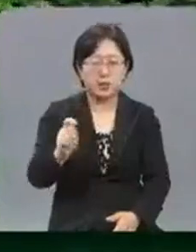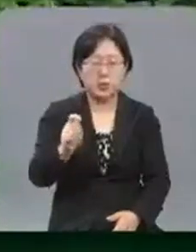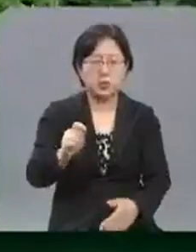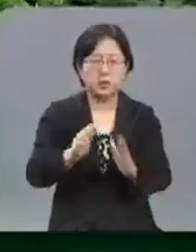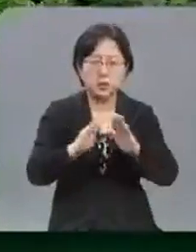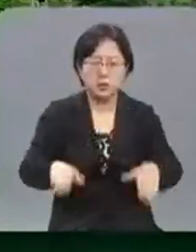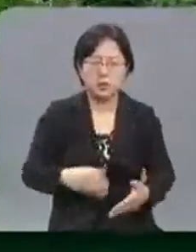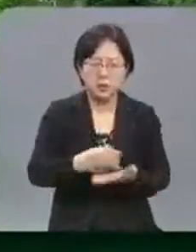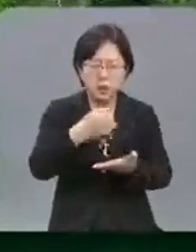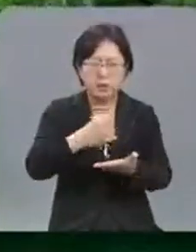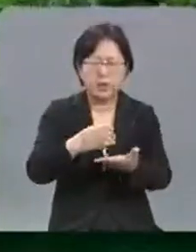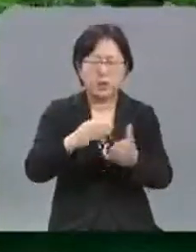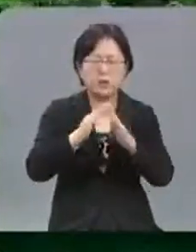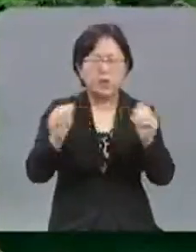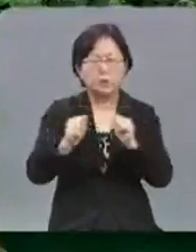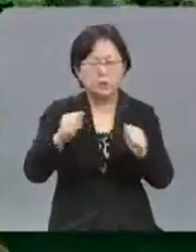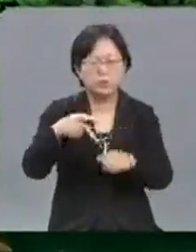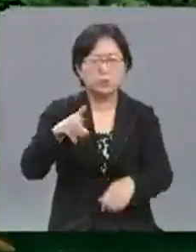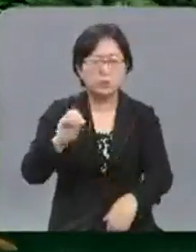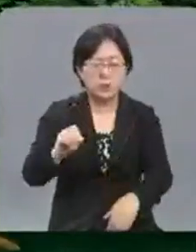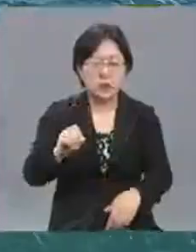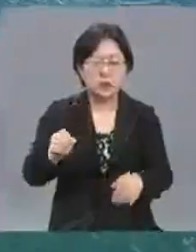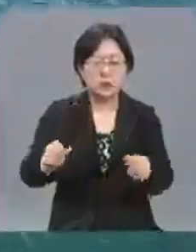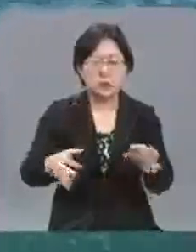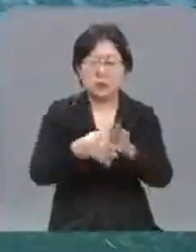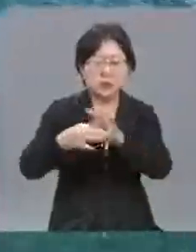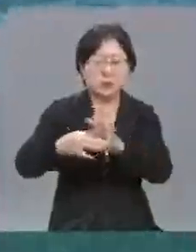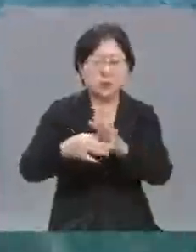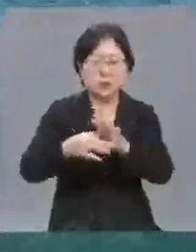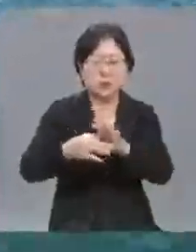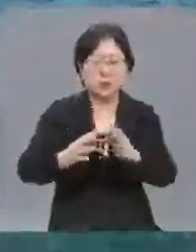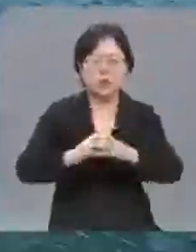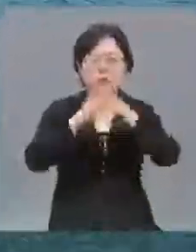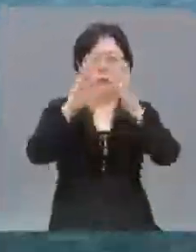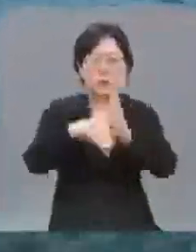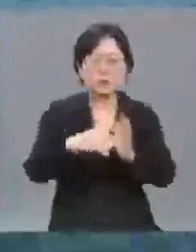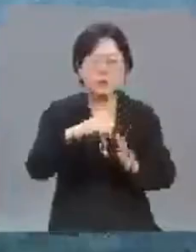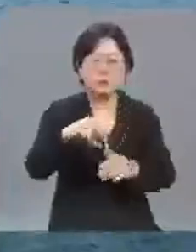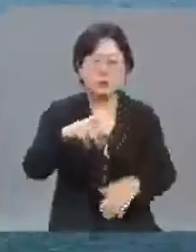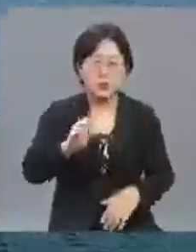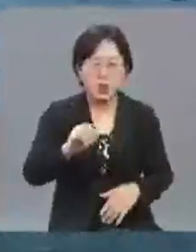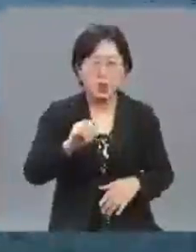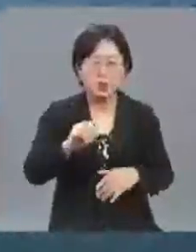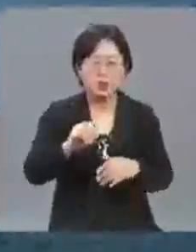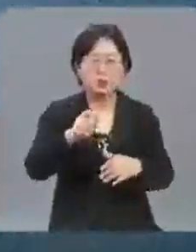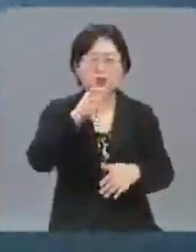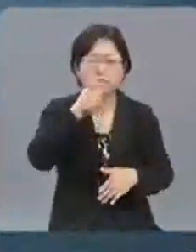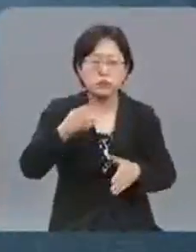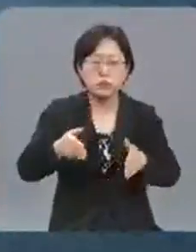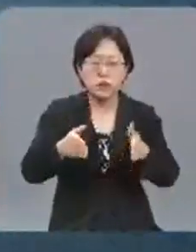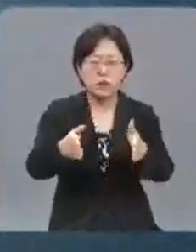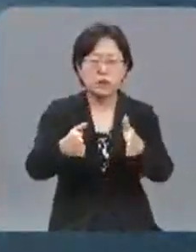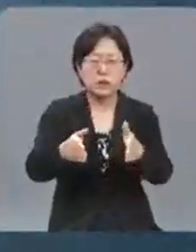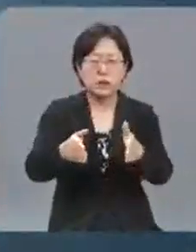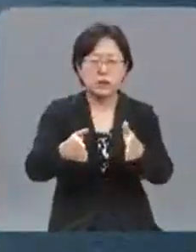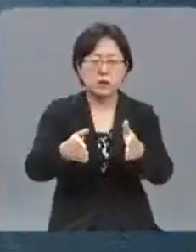담양과 전북 순창에 걸쳐 있습니다. 축조 당시에 순창 구림면의 물길인